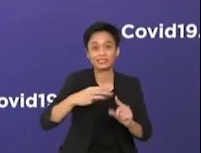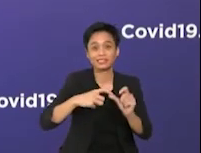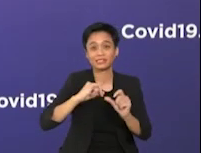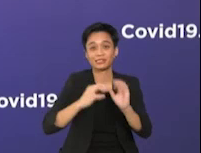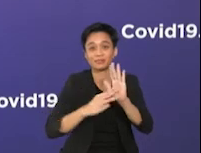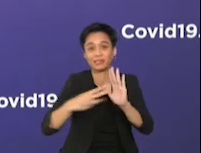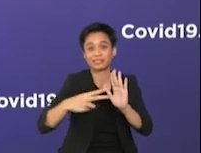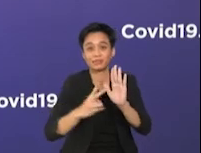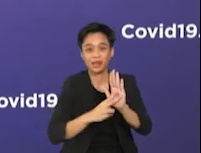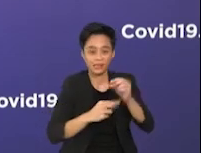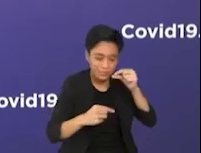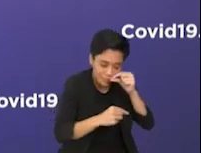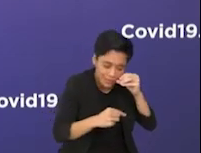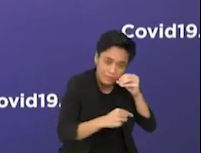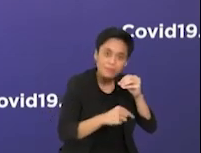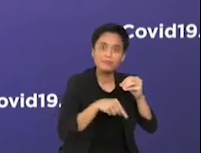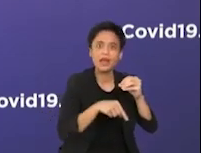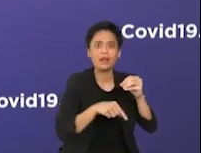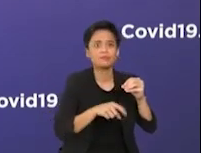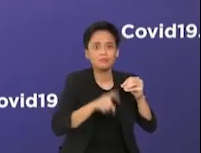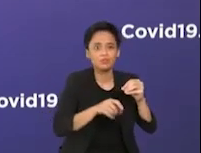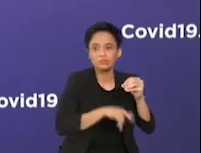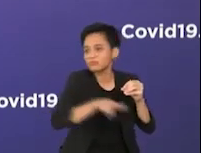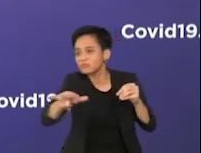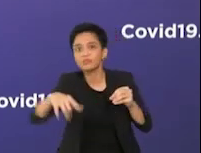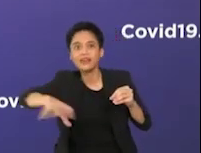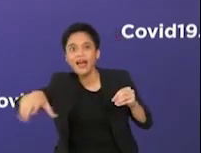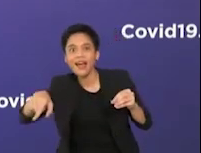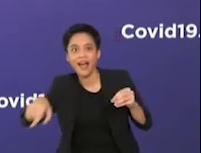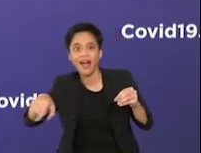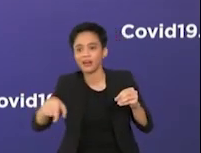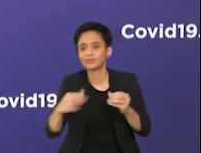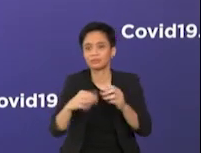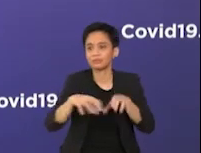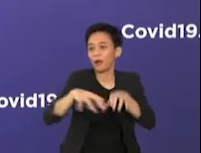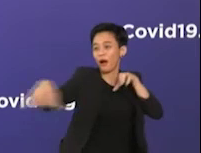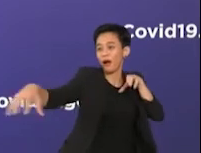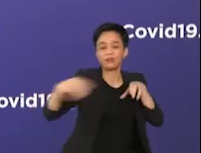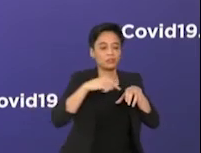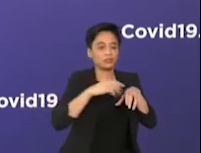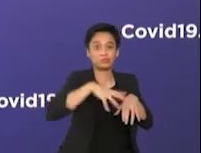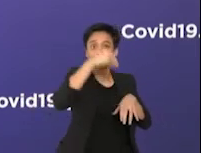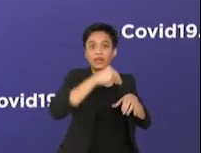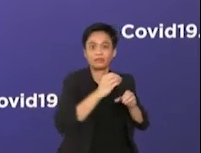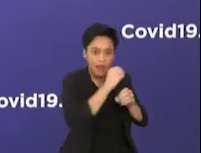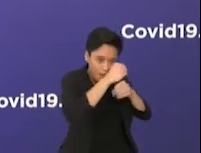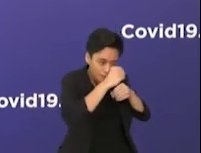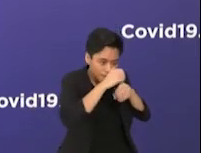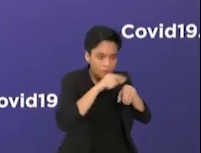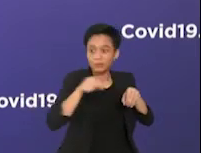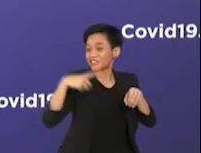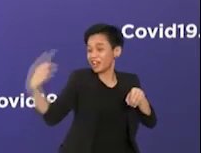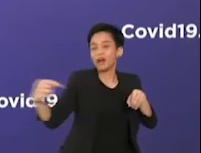pengambilan sampel yang dilaksanakan di daerah lain yang kebetulan jauh dengan pusat pemeriksaan laboratorium jadi